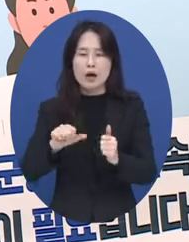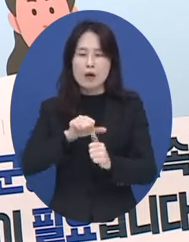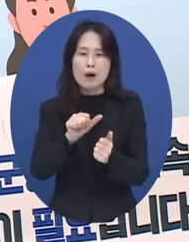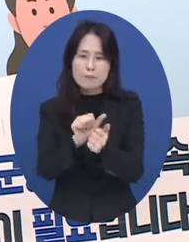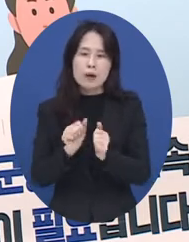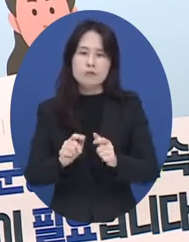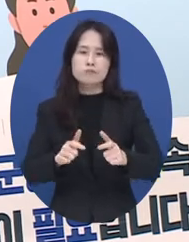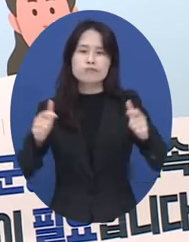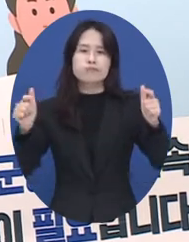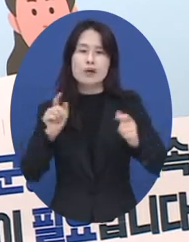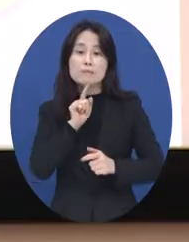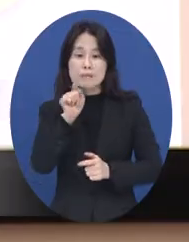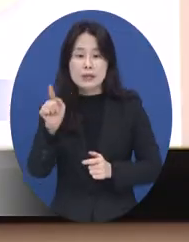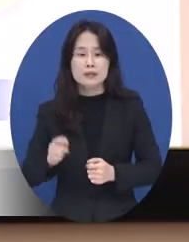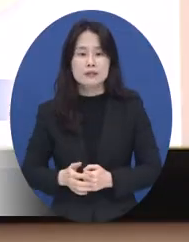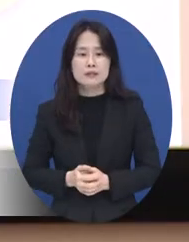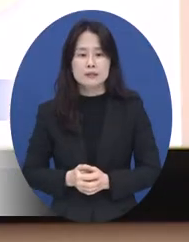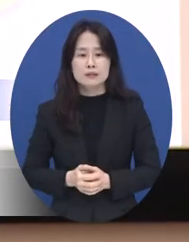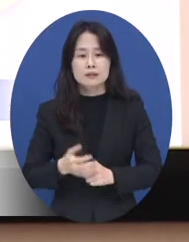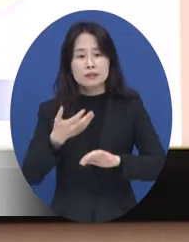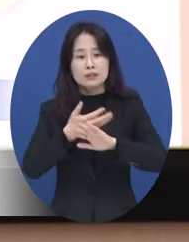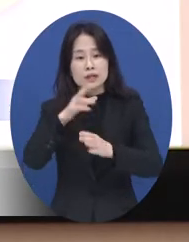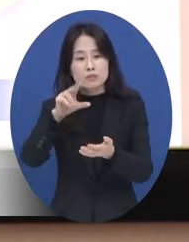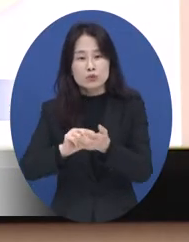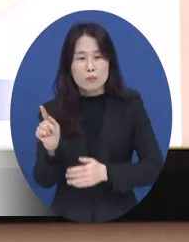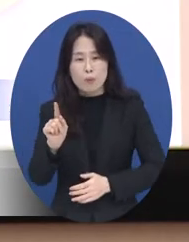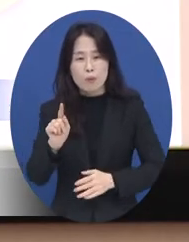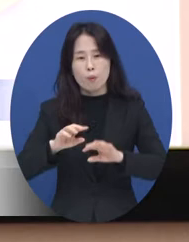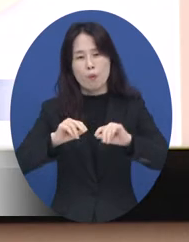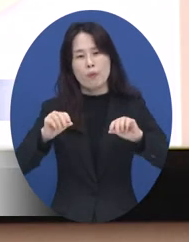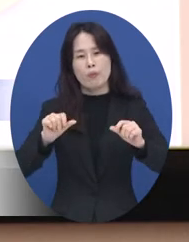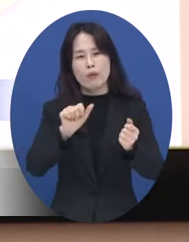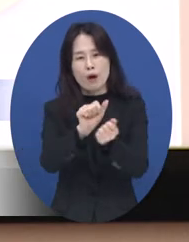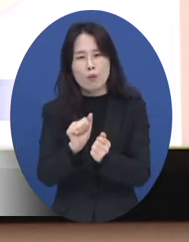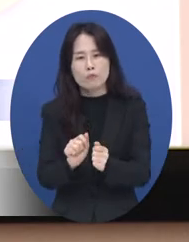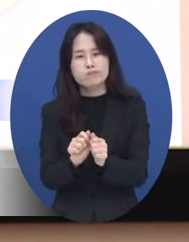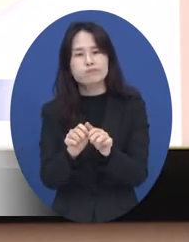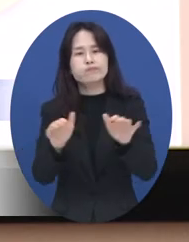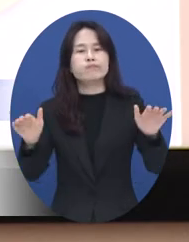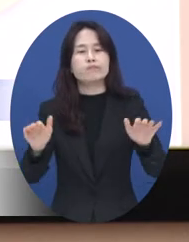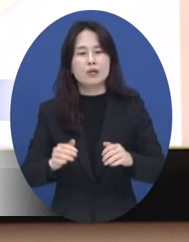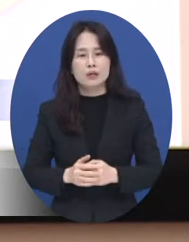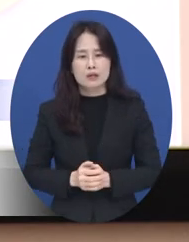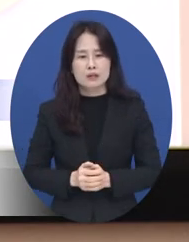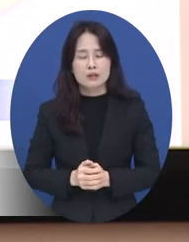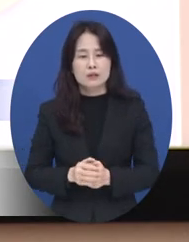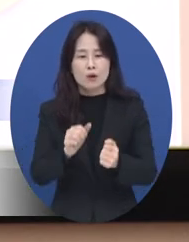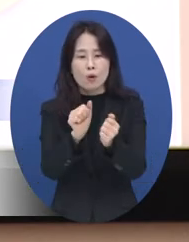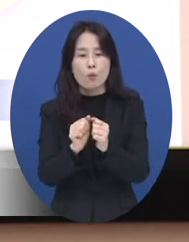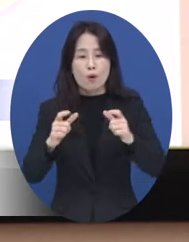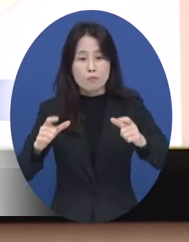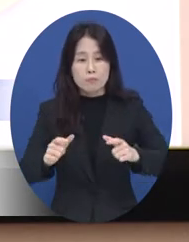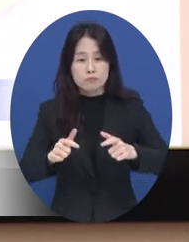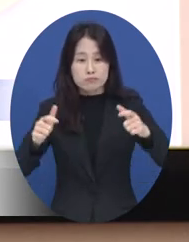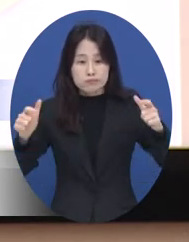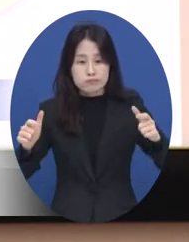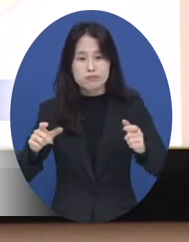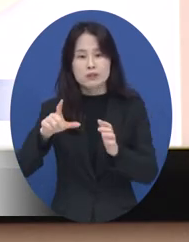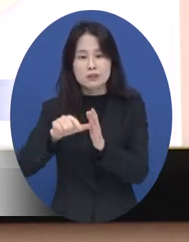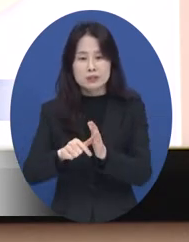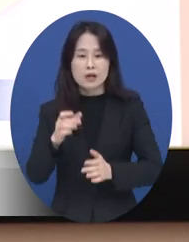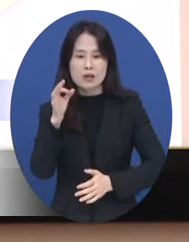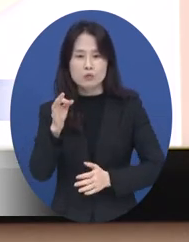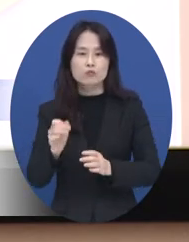늘어난다고 주장했습니다. 또 다른 문제는 그 토양 오염이 확산된다는 것입니다. 오염 범위가 확산이